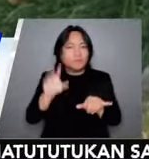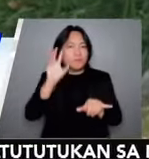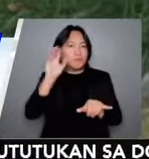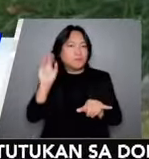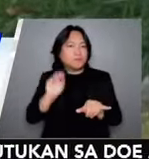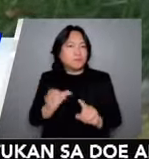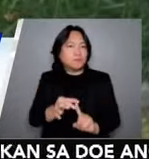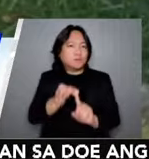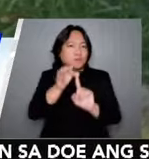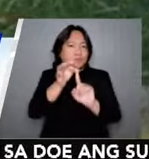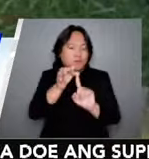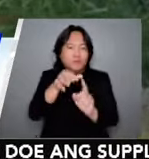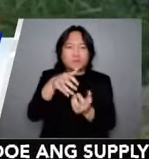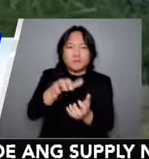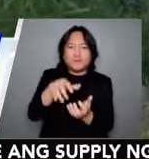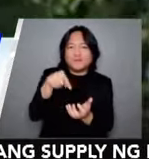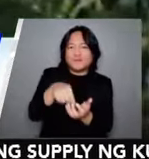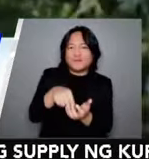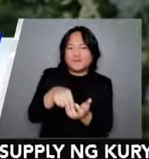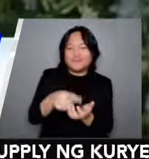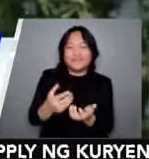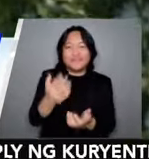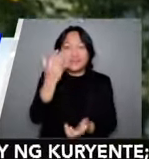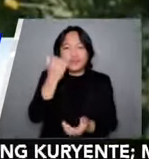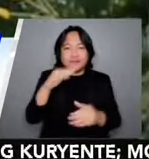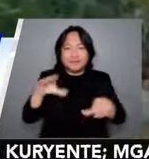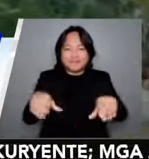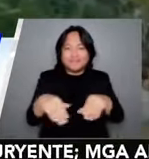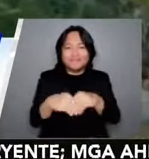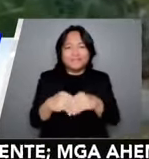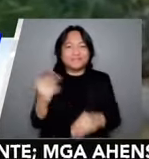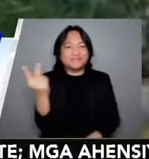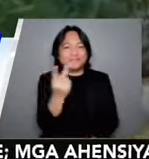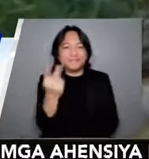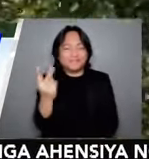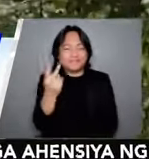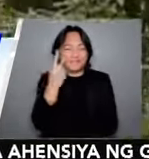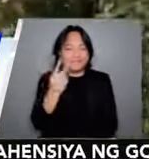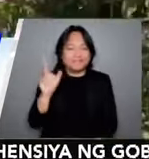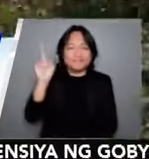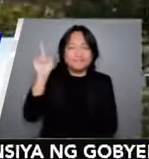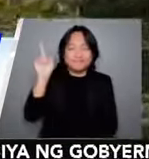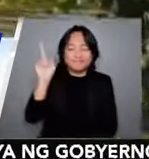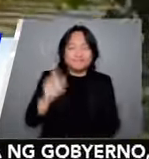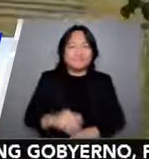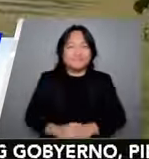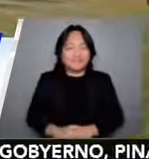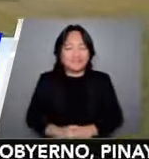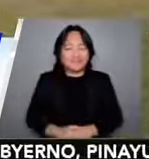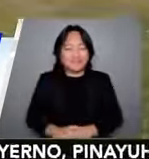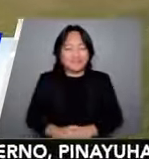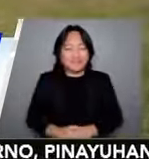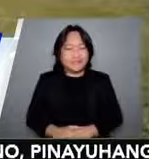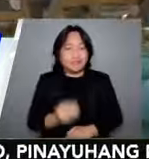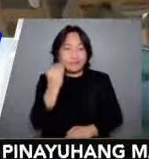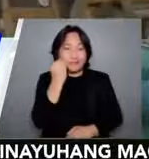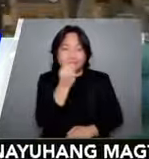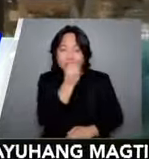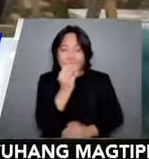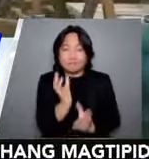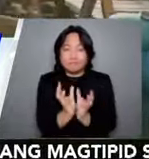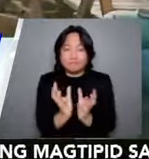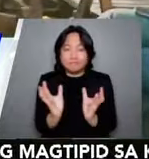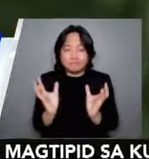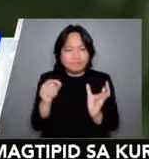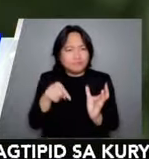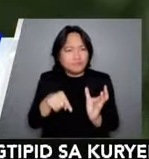Joel Yubienko at Leonardo Santos. Siya kasi ang mismong bouquet ng bride. Sabi ni Joel, wala rin talaga siyang